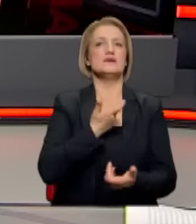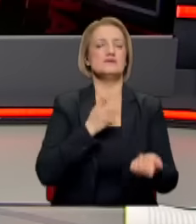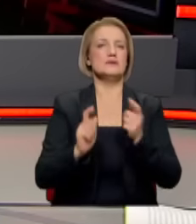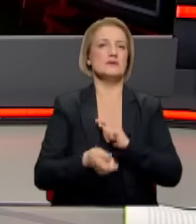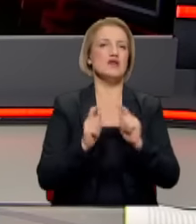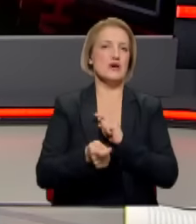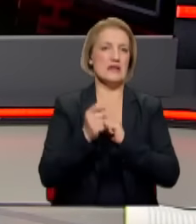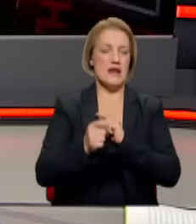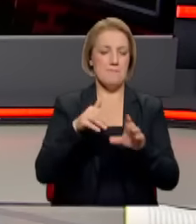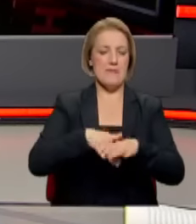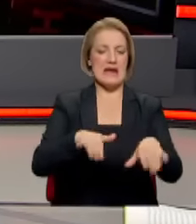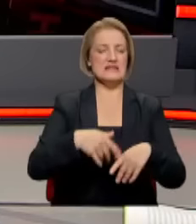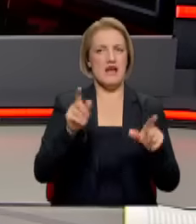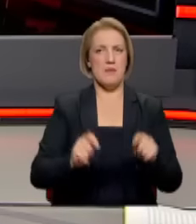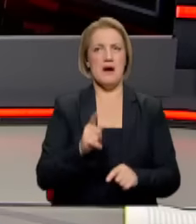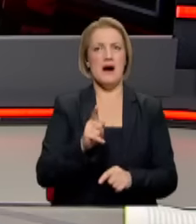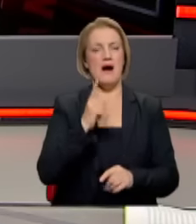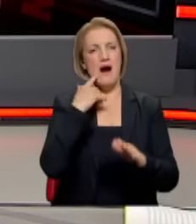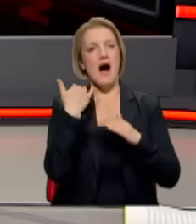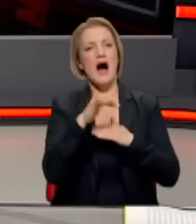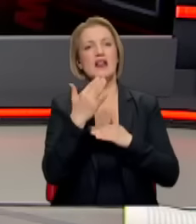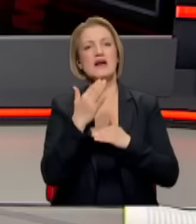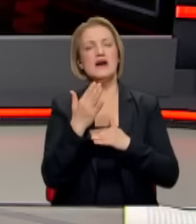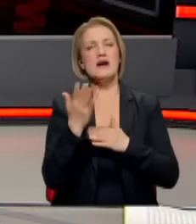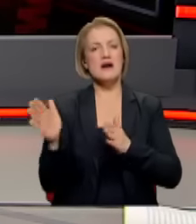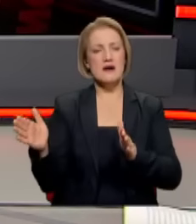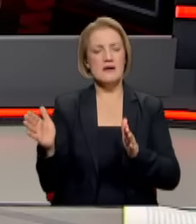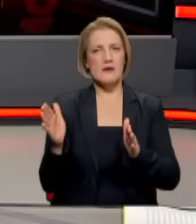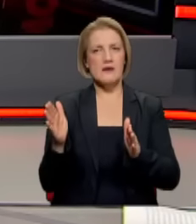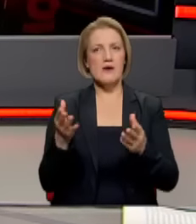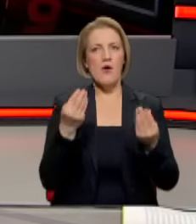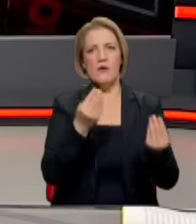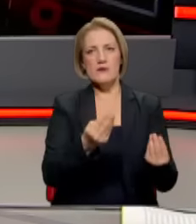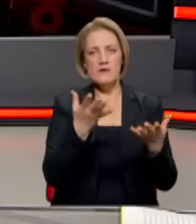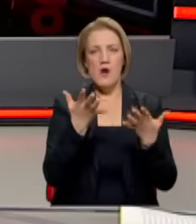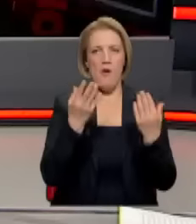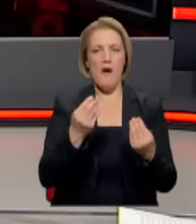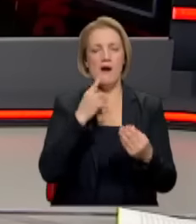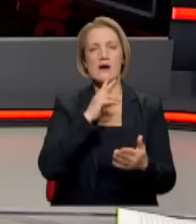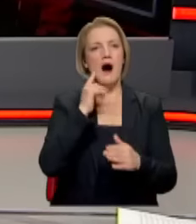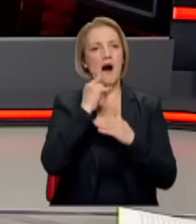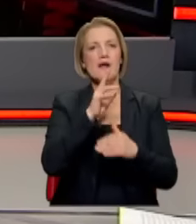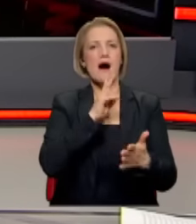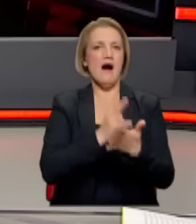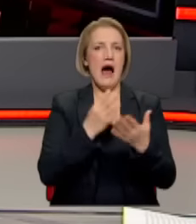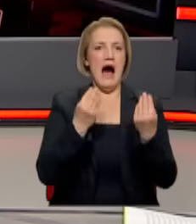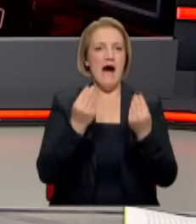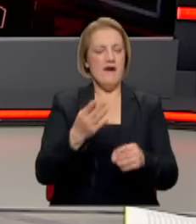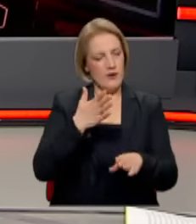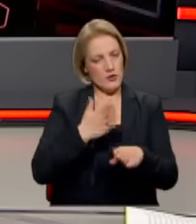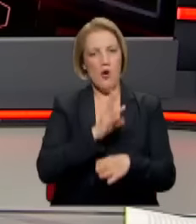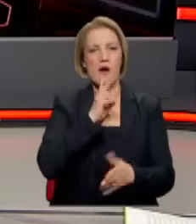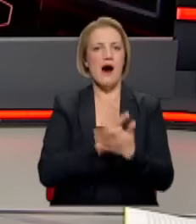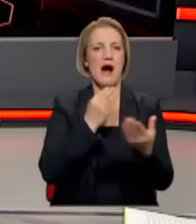dertleri de öyle seçmenin önüne çıktıklarında ne olacağını da bilmiyor O da ayrı konu ya seçmen kararını verir ve doğru